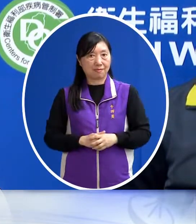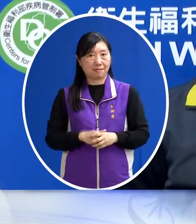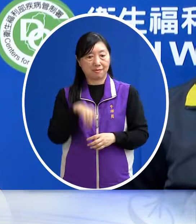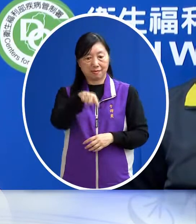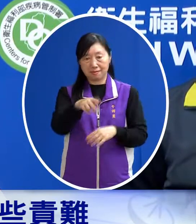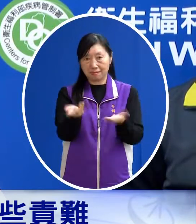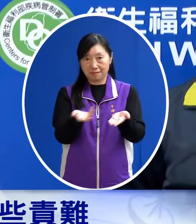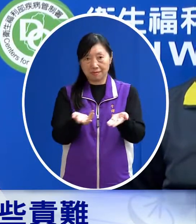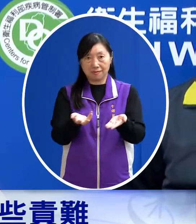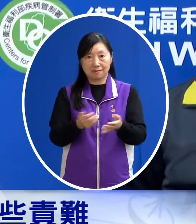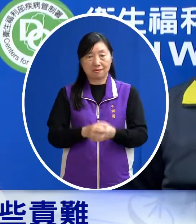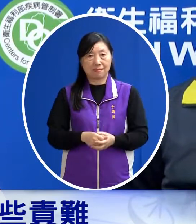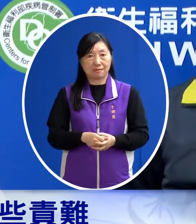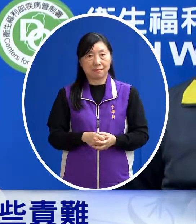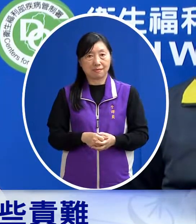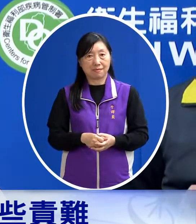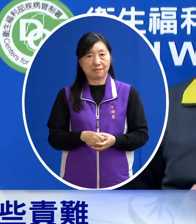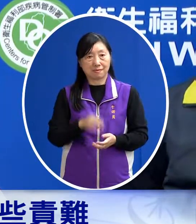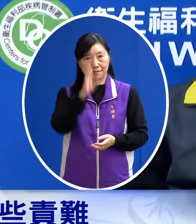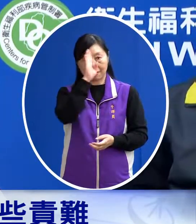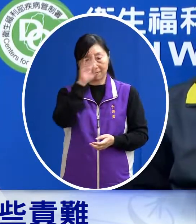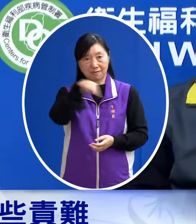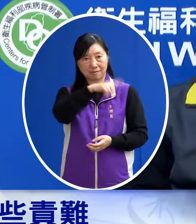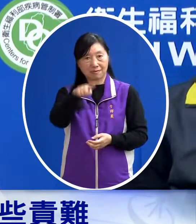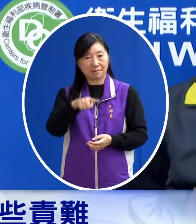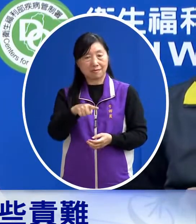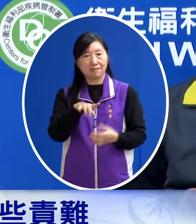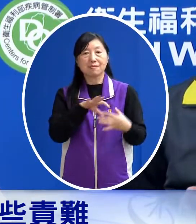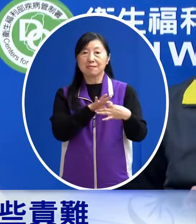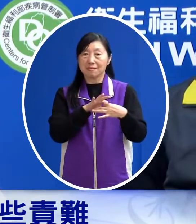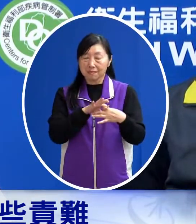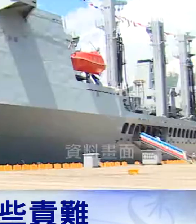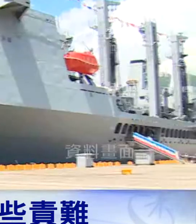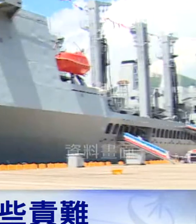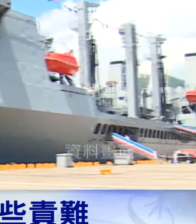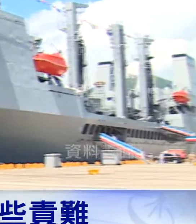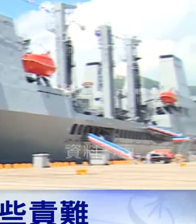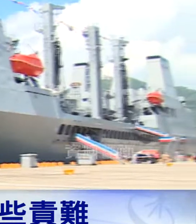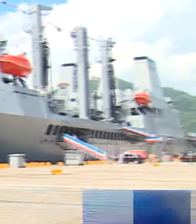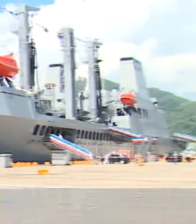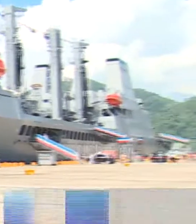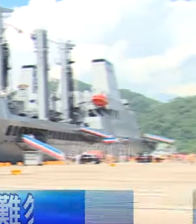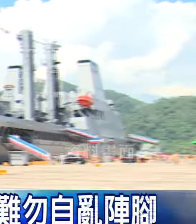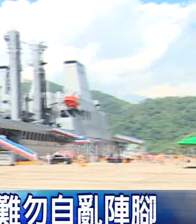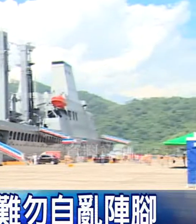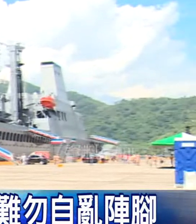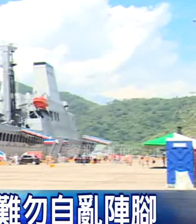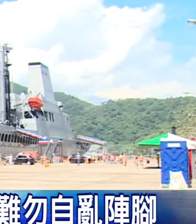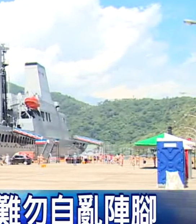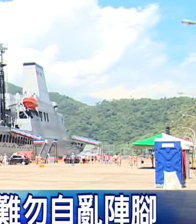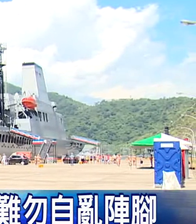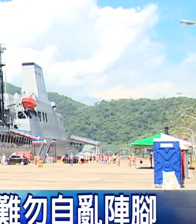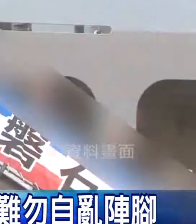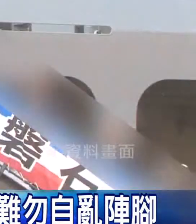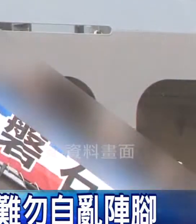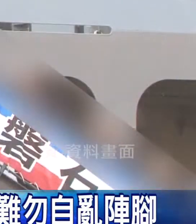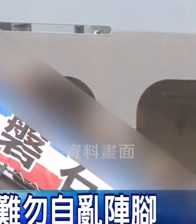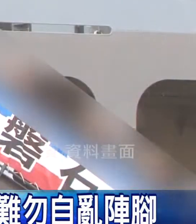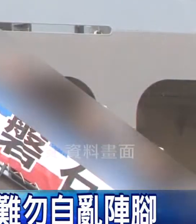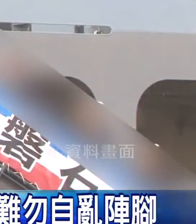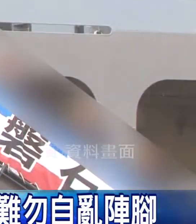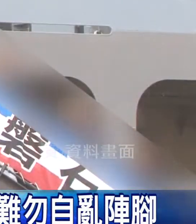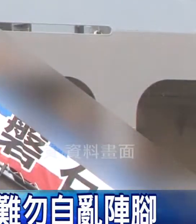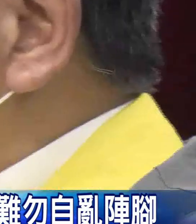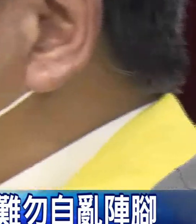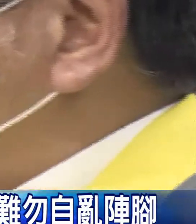案件请大家也多点关怀，少些责难。 就担心社会质疑声浪，让接受调查的官兵不敢